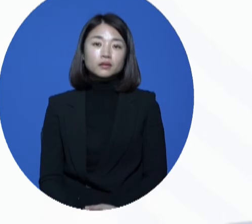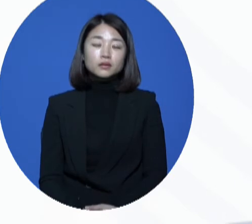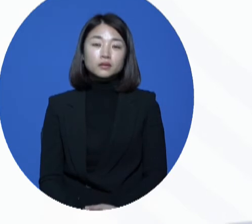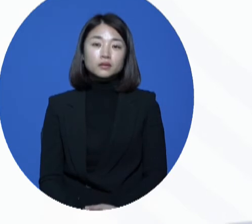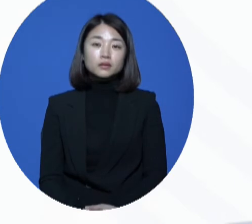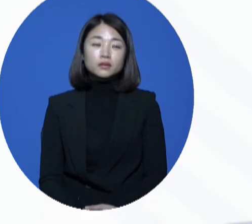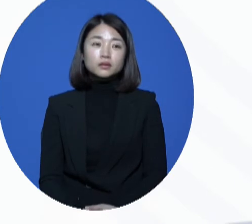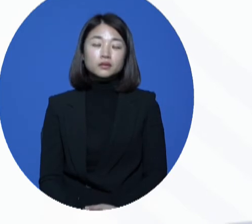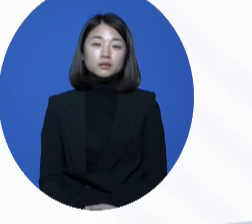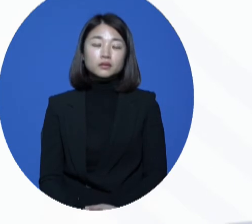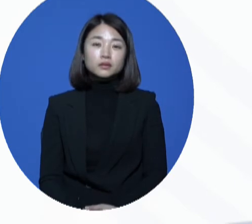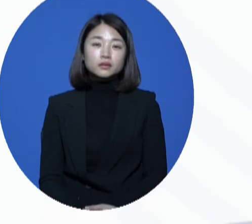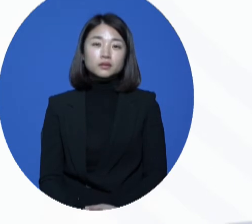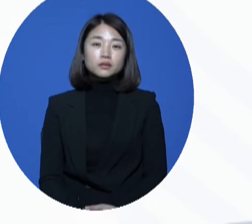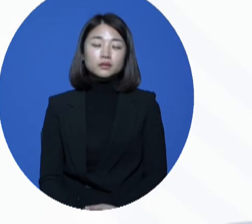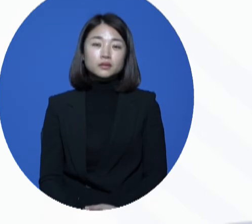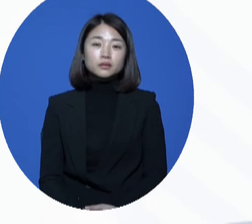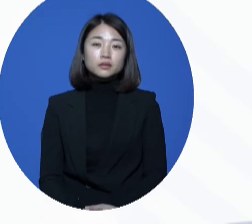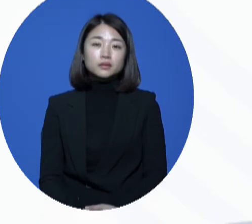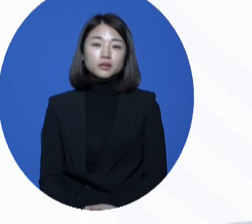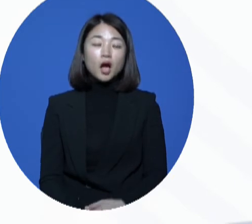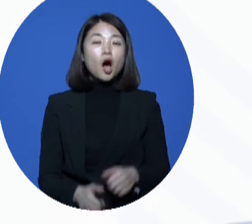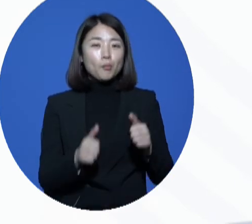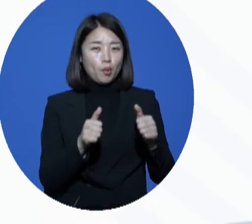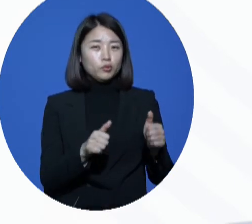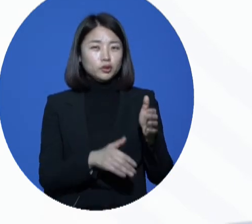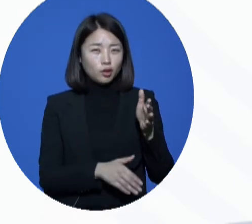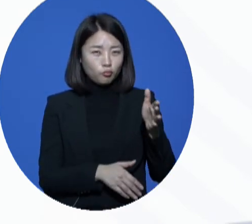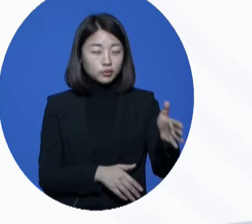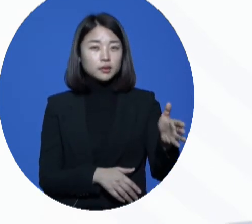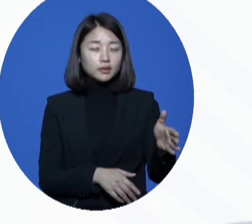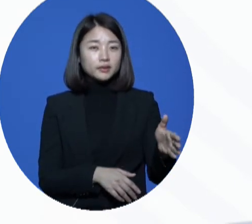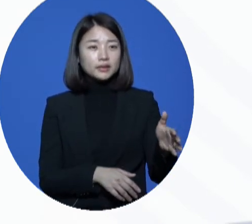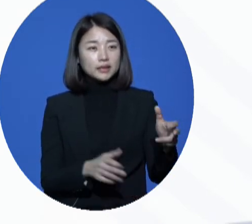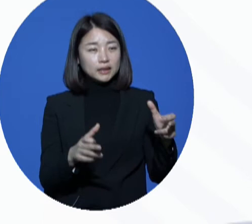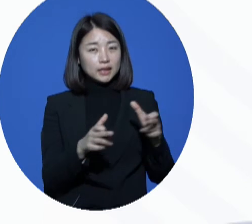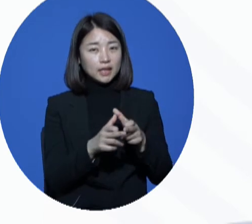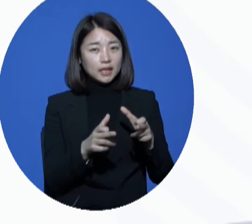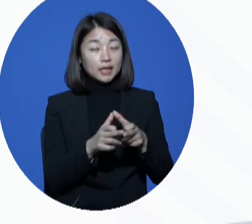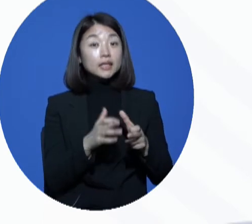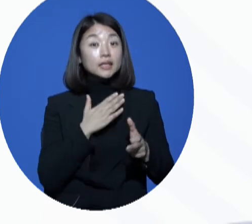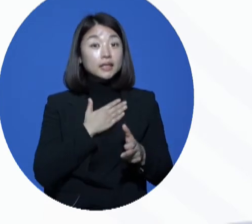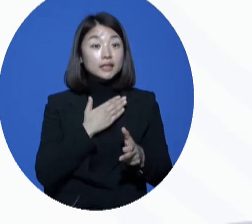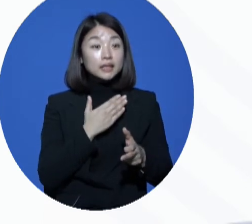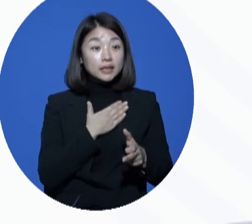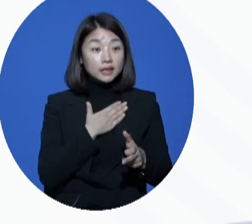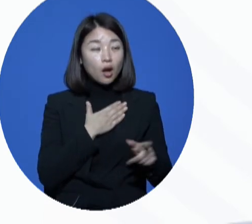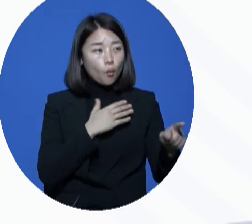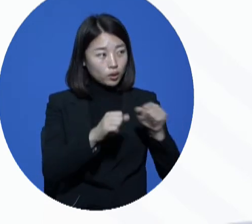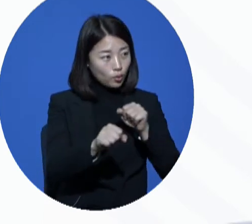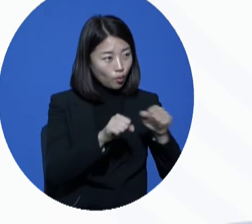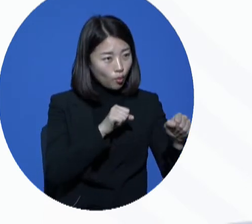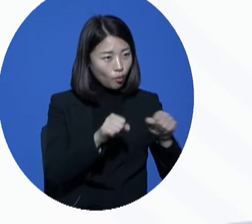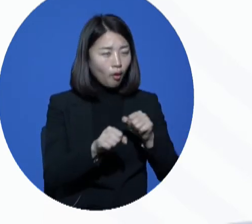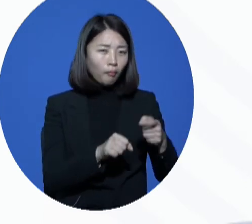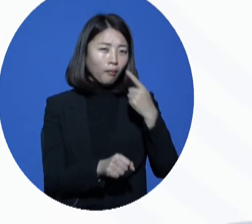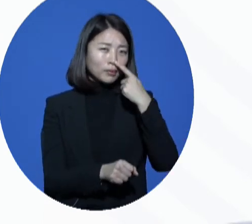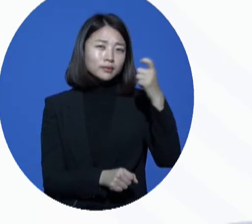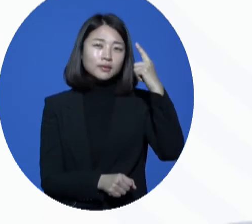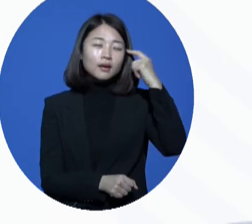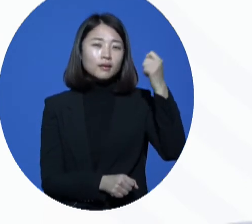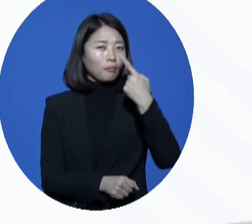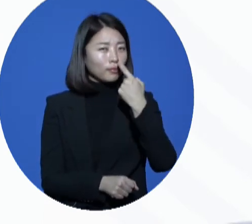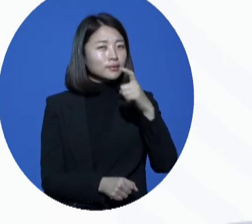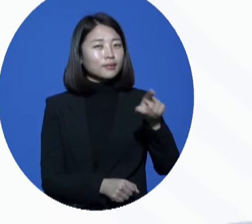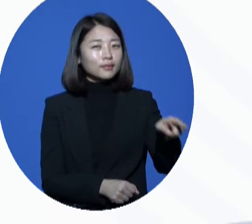쿤푸 보오리 대표님의 경우에 법률가로서 또 장애인 당사자로서 인상적인 활동을 하시는 모습이 굉장히